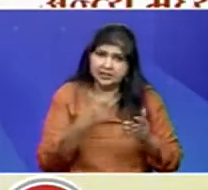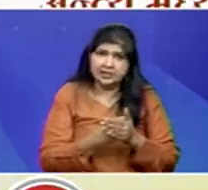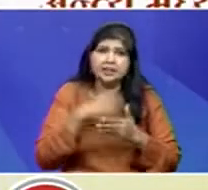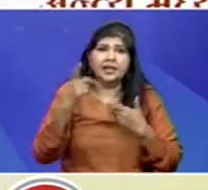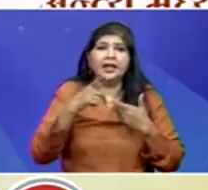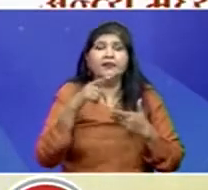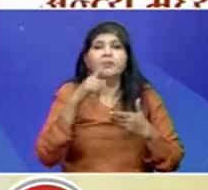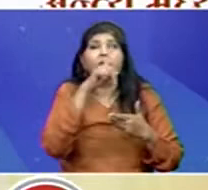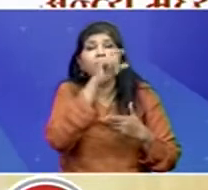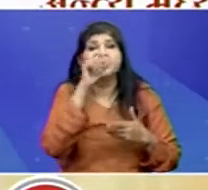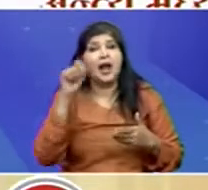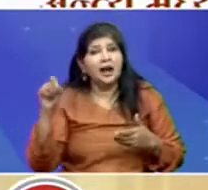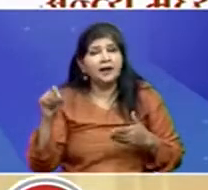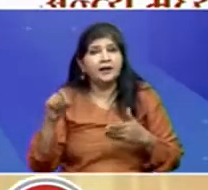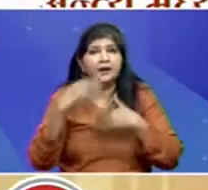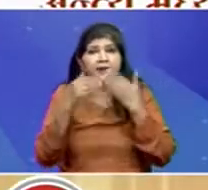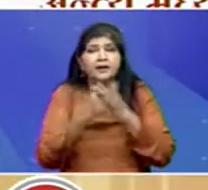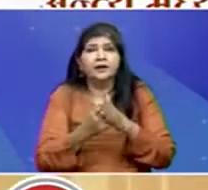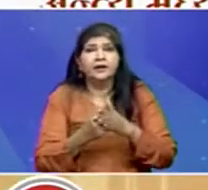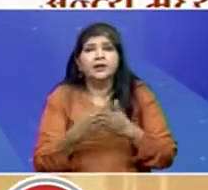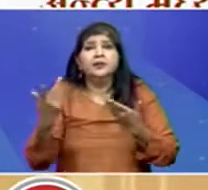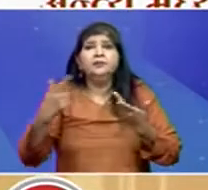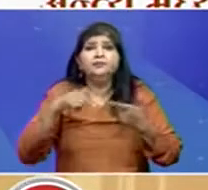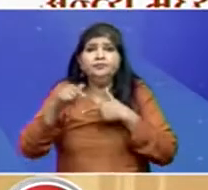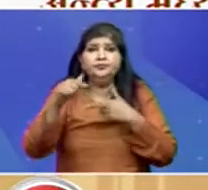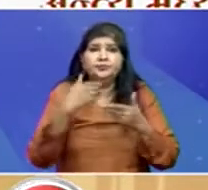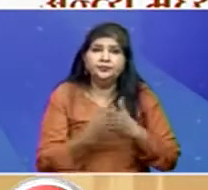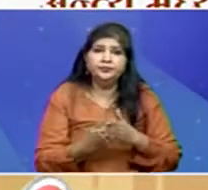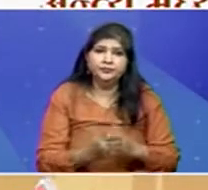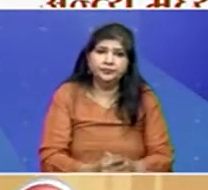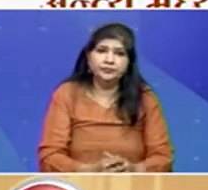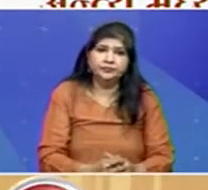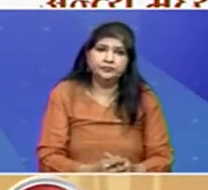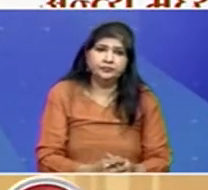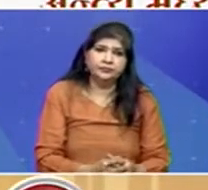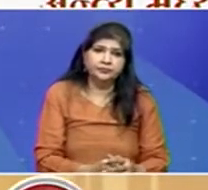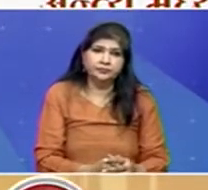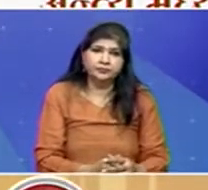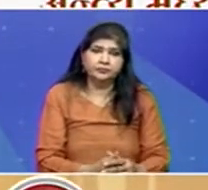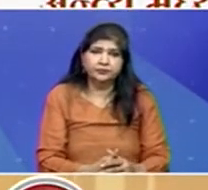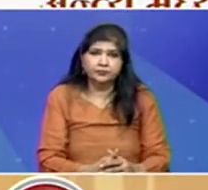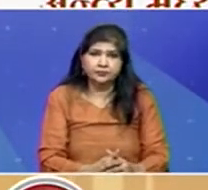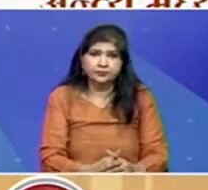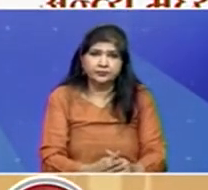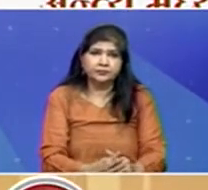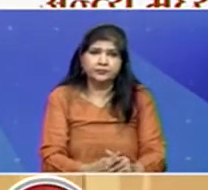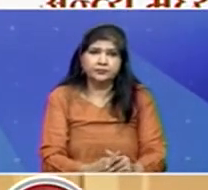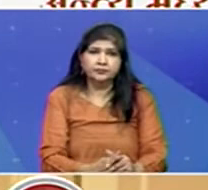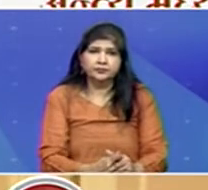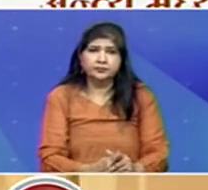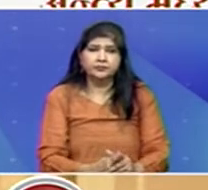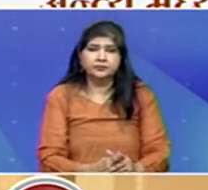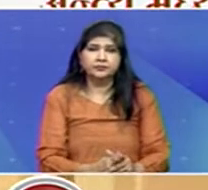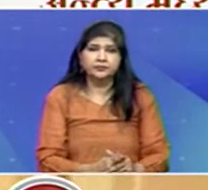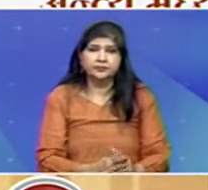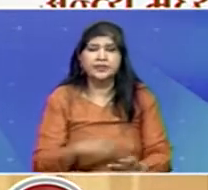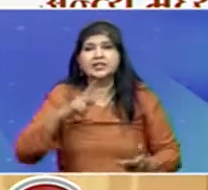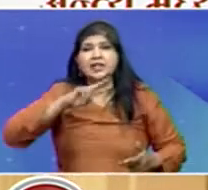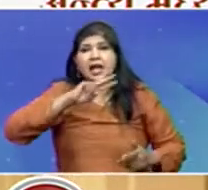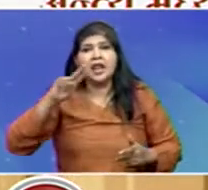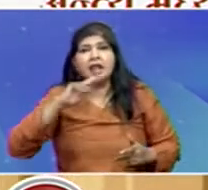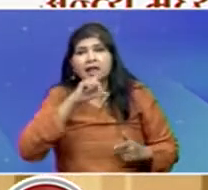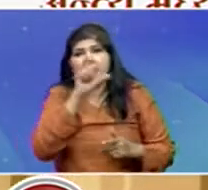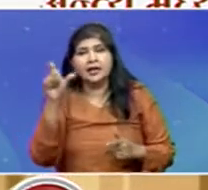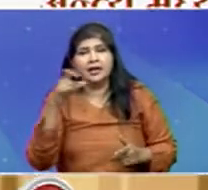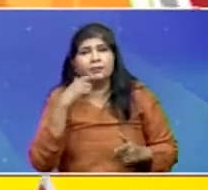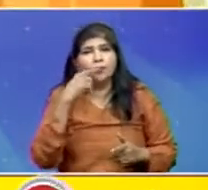अंत्यम मध्यम परार्ध च दस वृद्धा यथाक्रमं इस